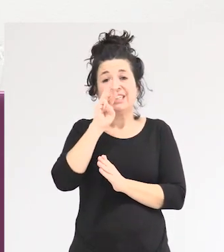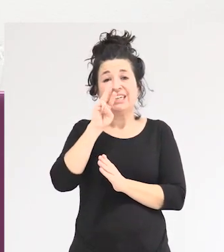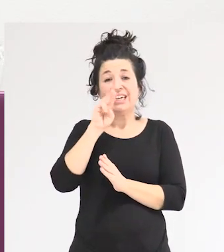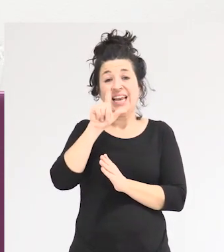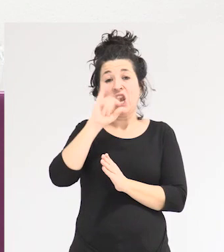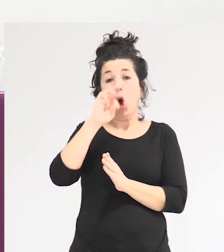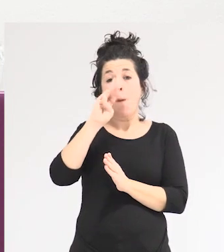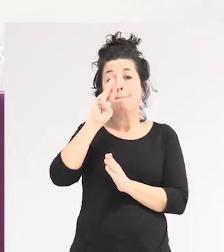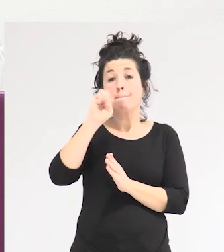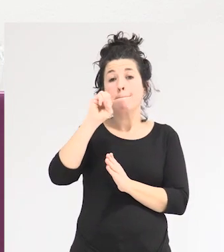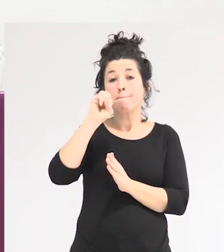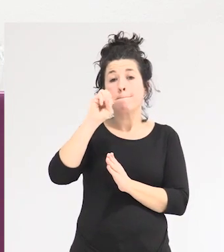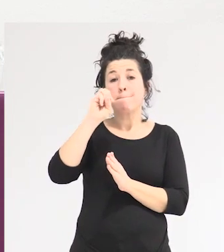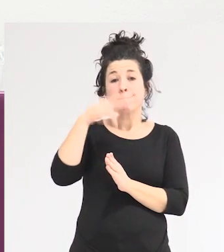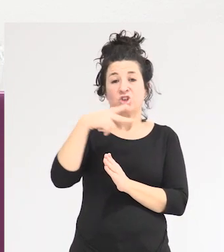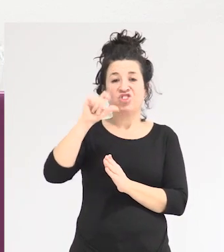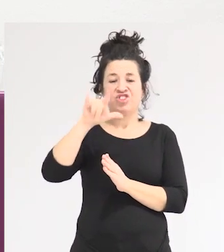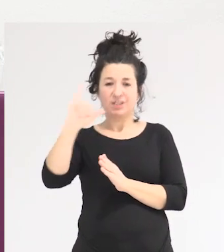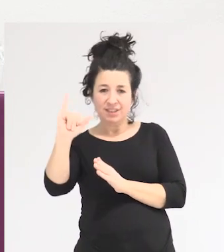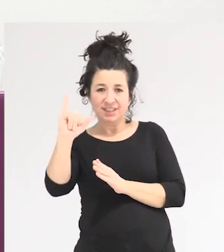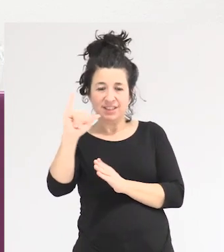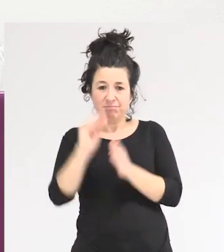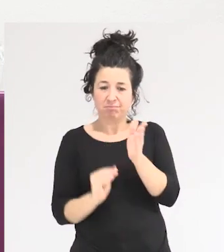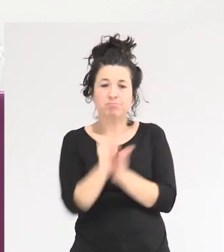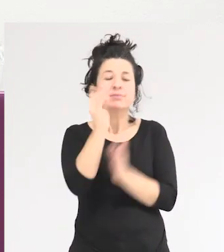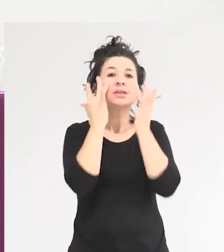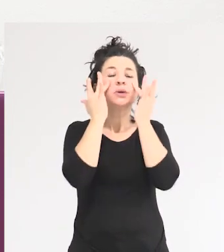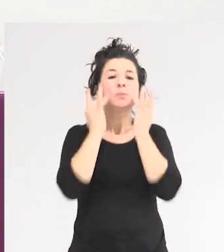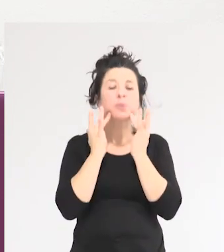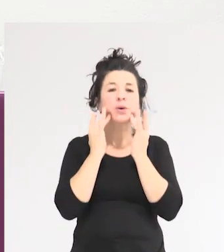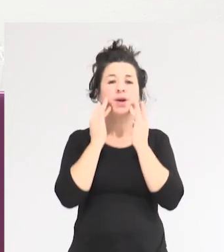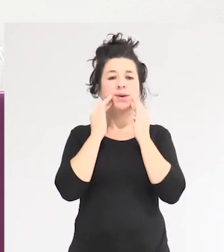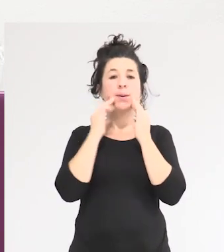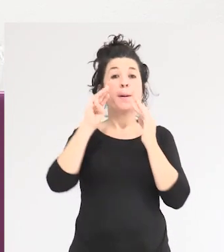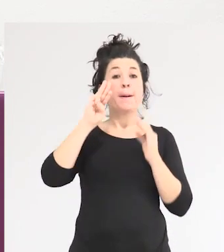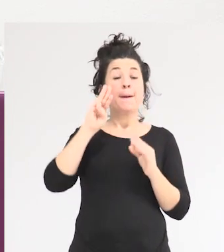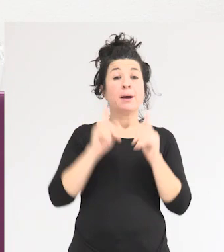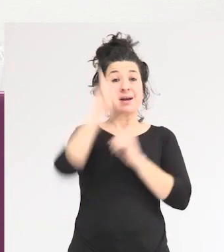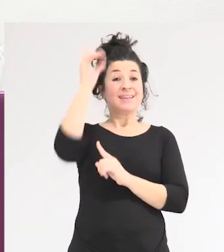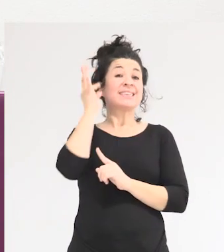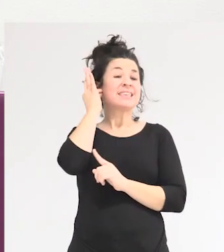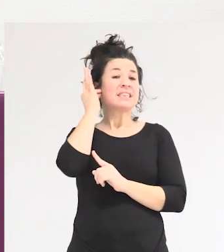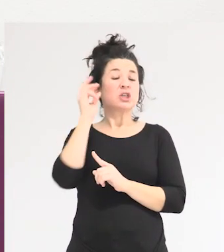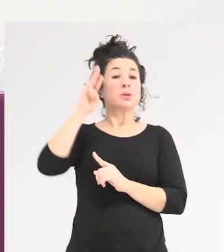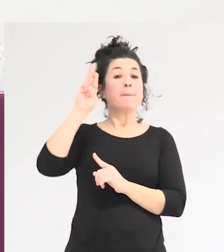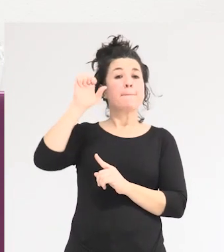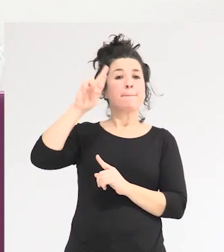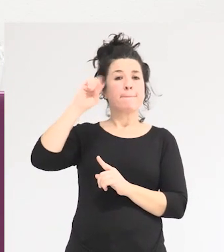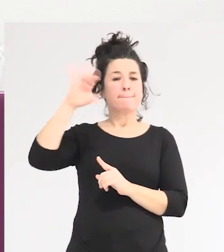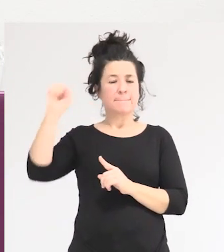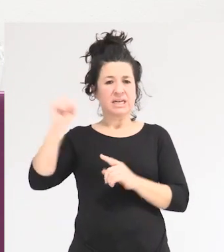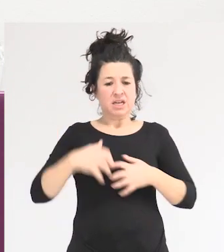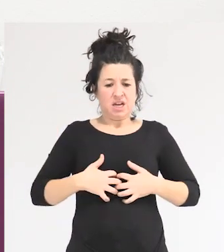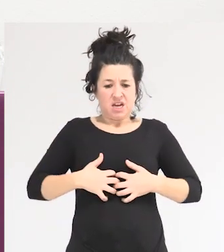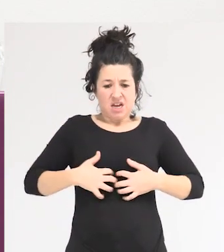Huitzilopochtli, sortzez garbia hau ere. Mitra, jainko pertsiarra, Anaitaren erraietatik jaio zen, baina modu